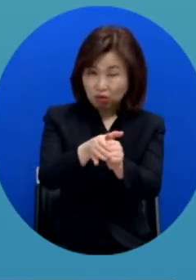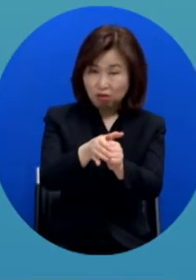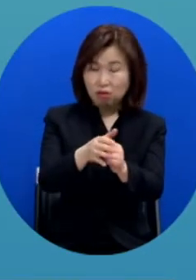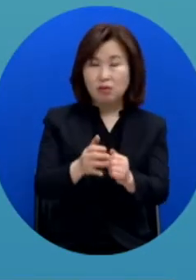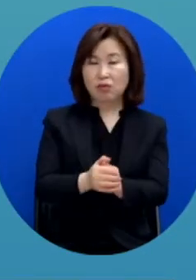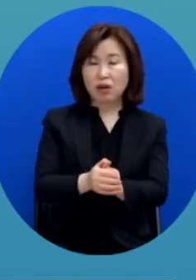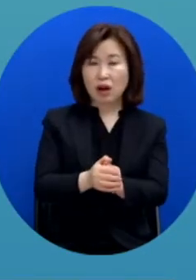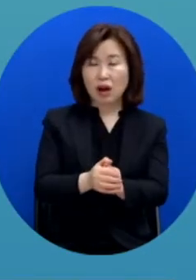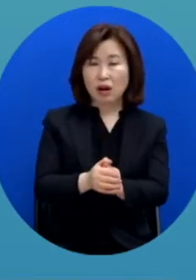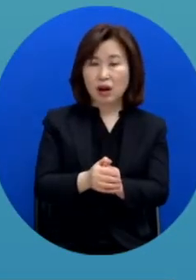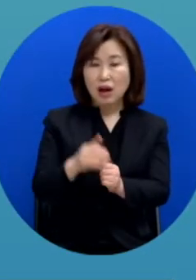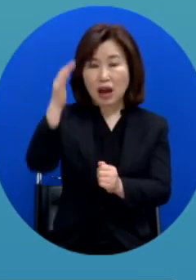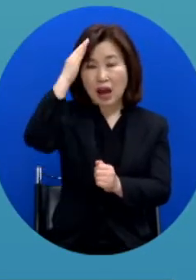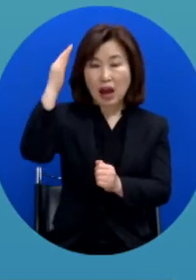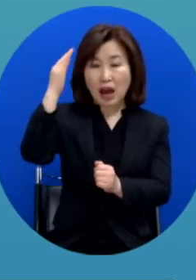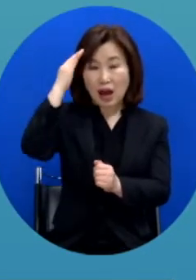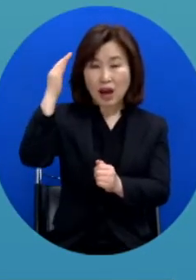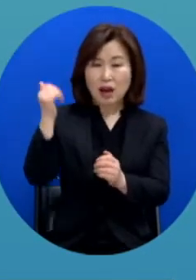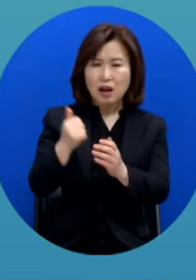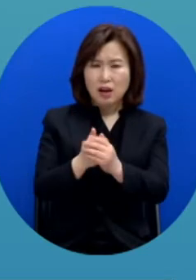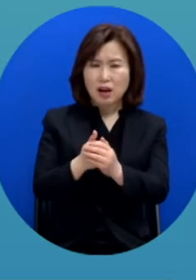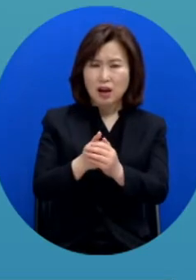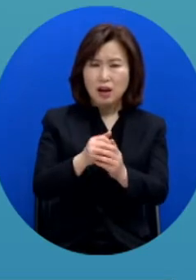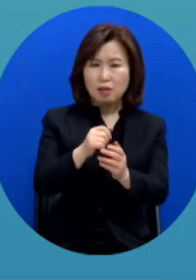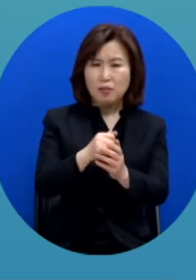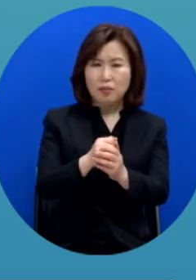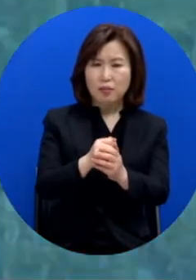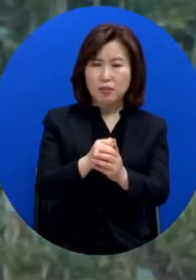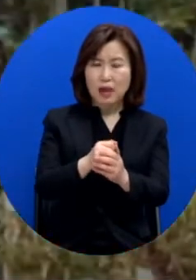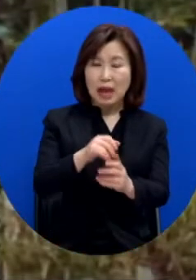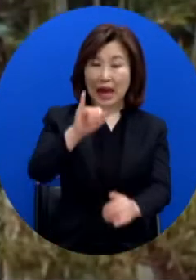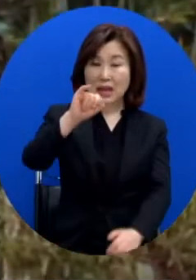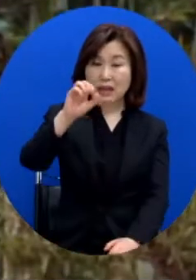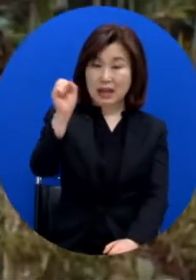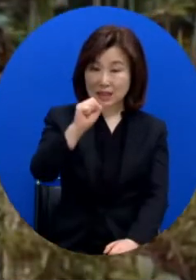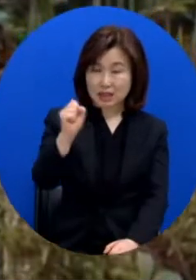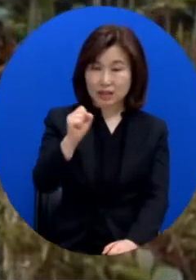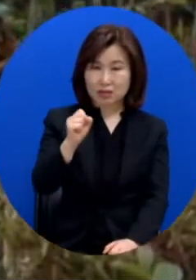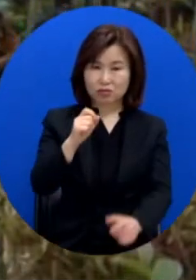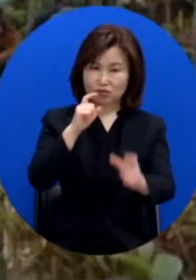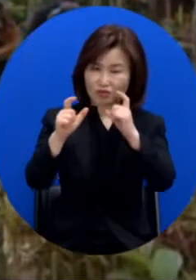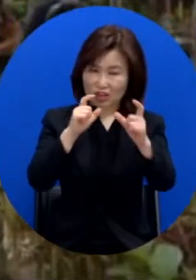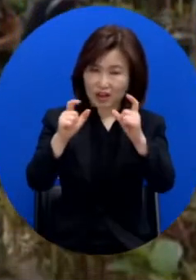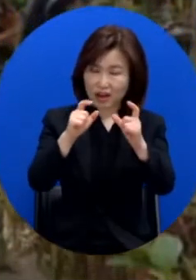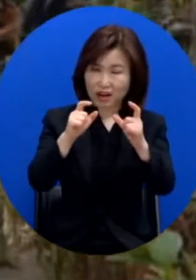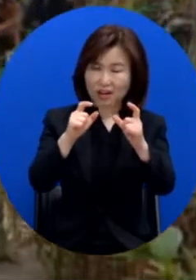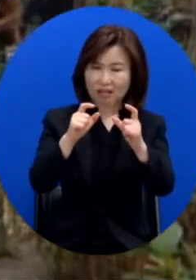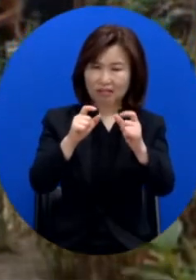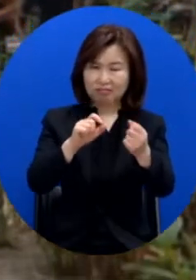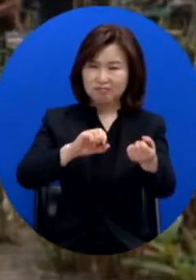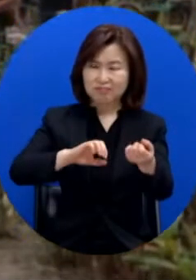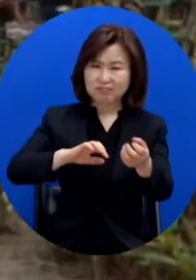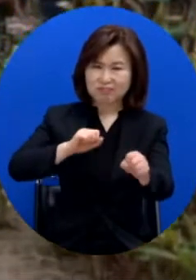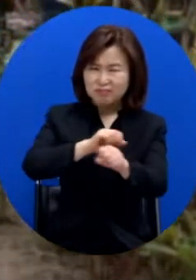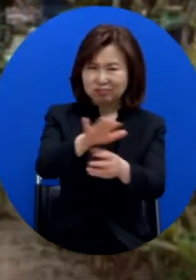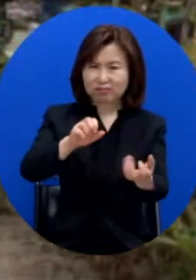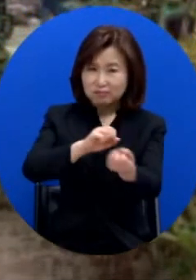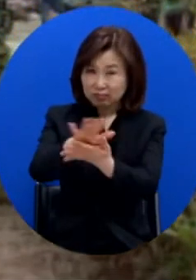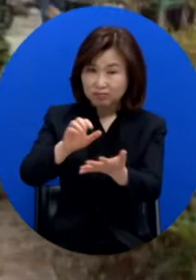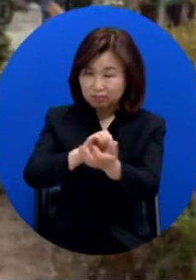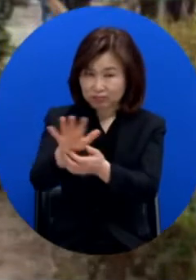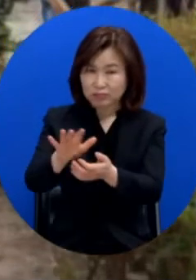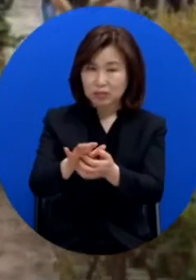한국 순교자 의 소리는 급진 수니파 무장단체 is 라고 주장하는 테러리스트들이 구세군 지역교회와